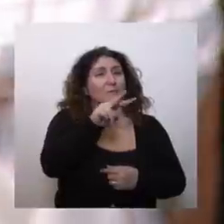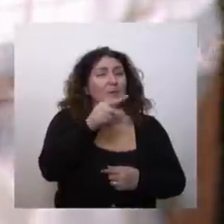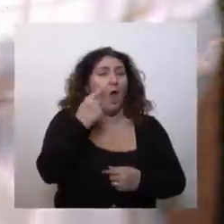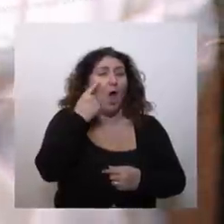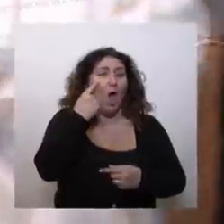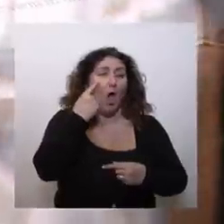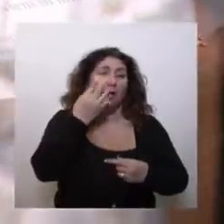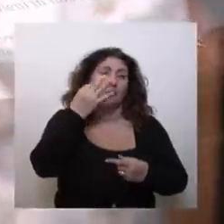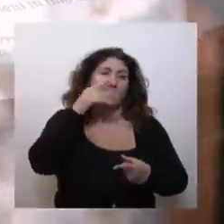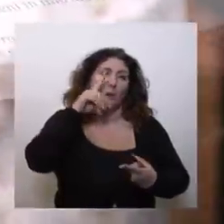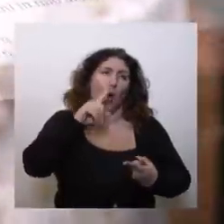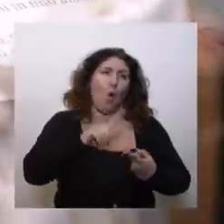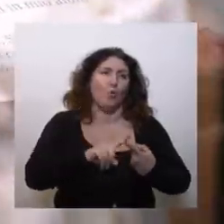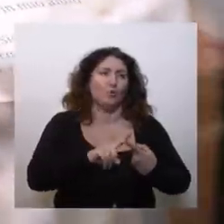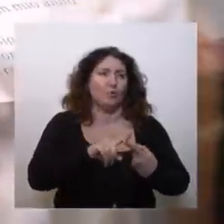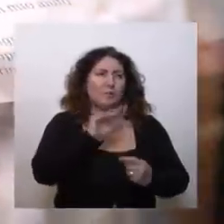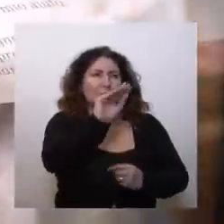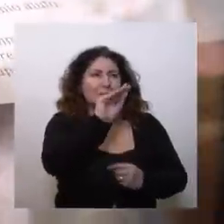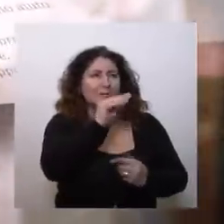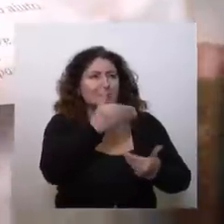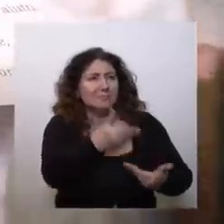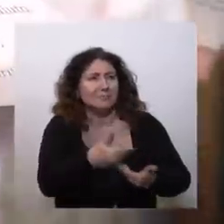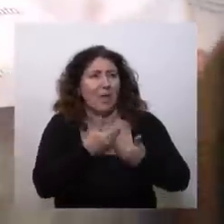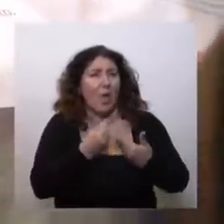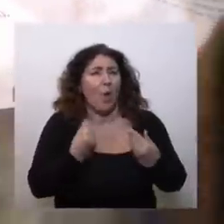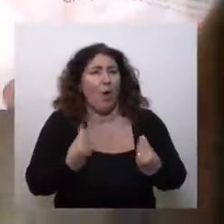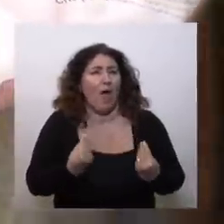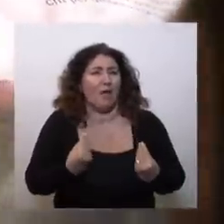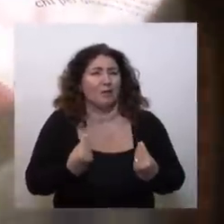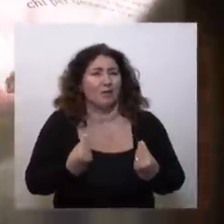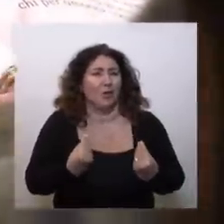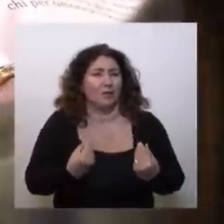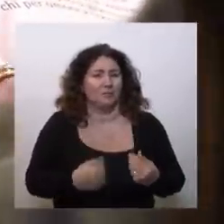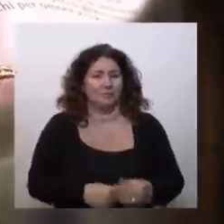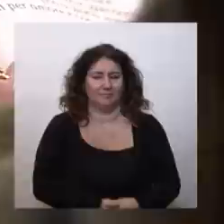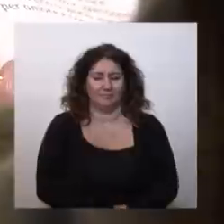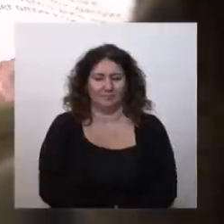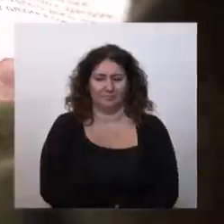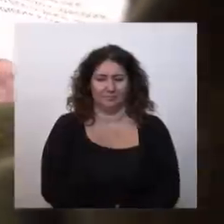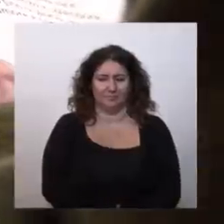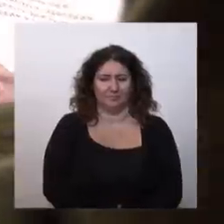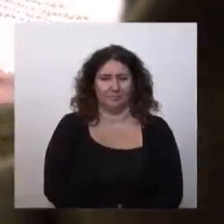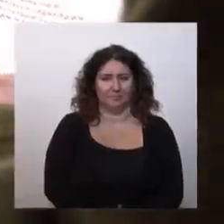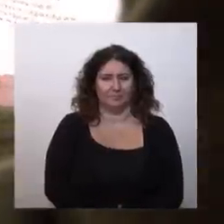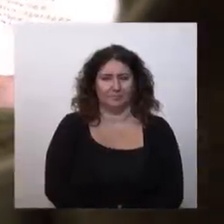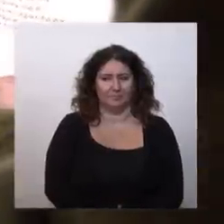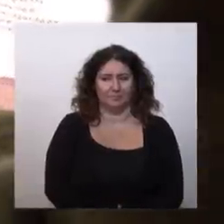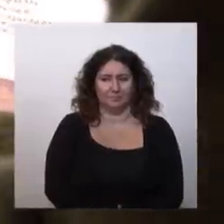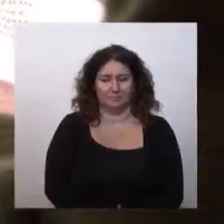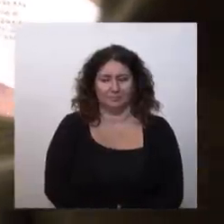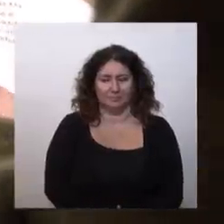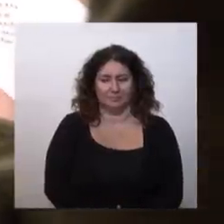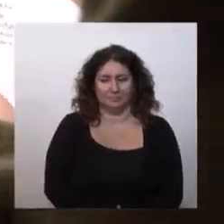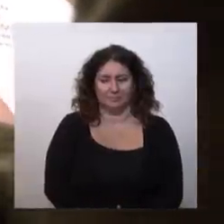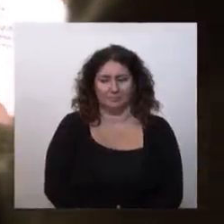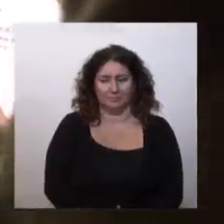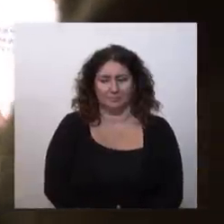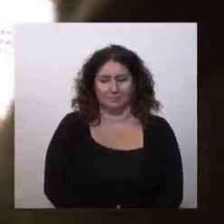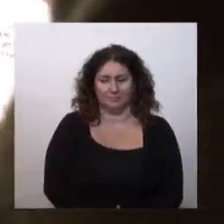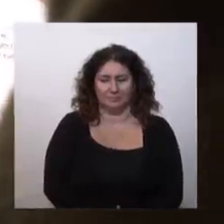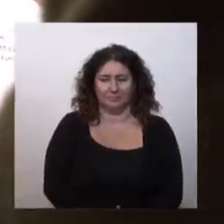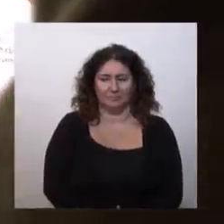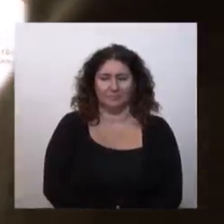conforto? Oh,